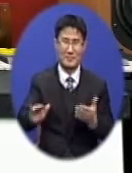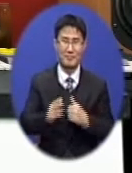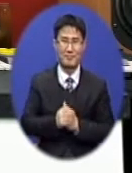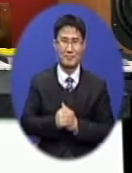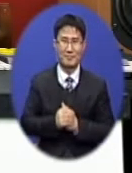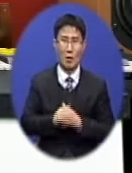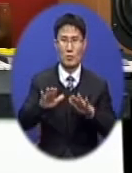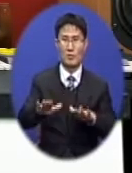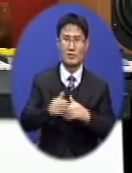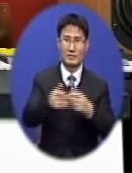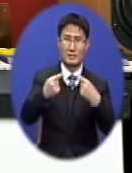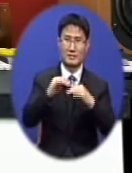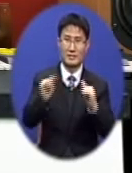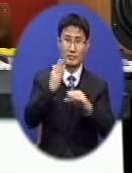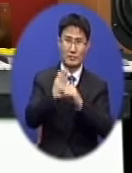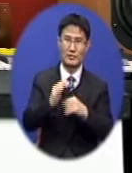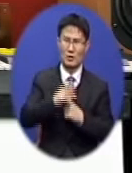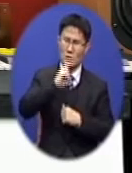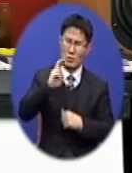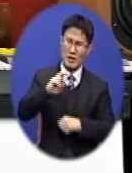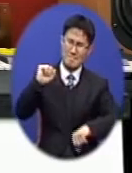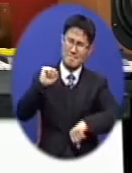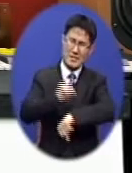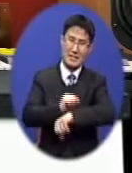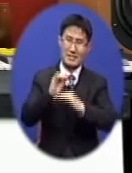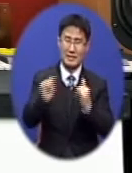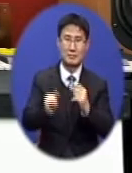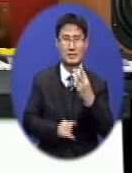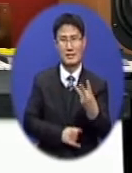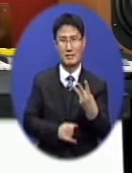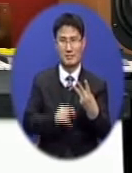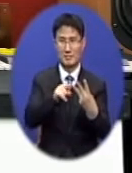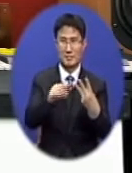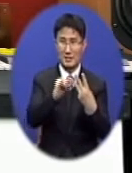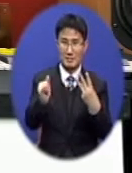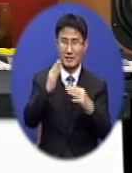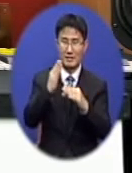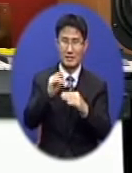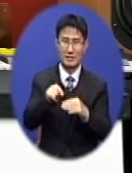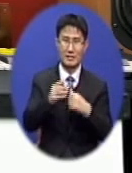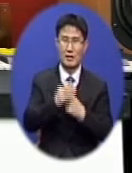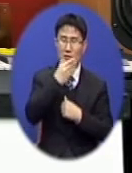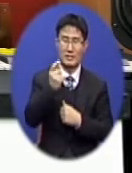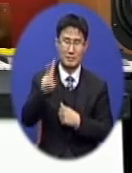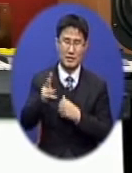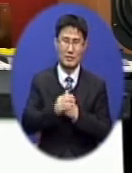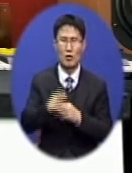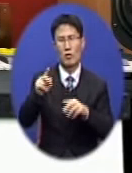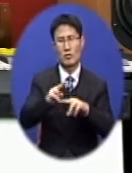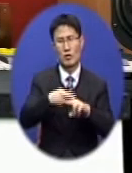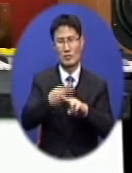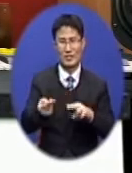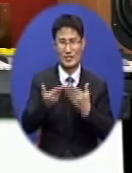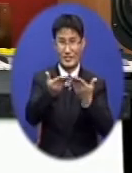그리고 오늘 참여하신 분들 중 노래 실력이 출중한 세 분께는요, 복지TV에서 준비한 소정의